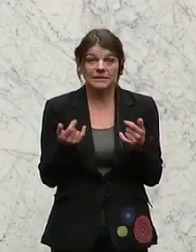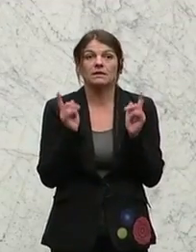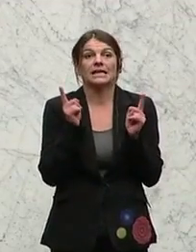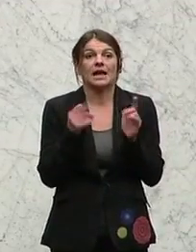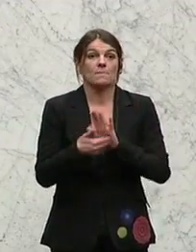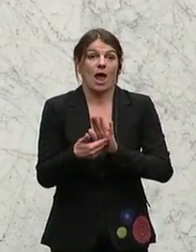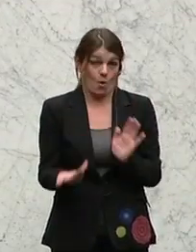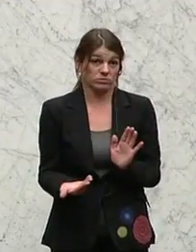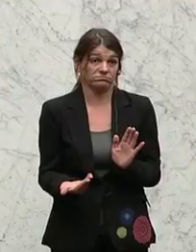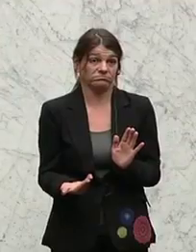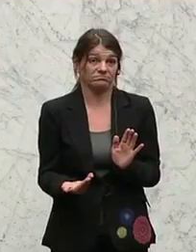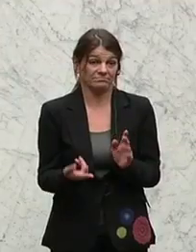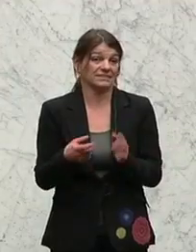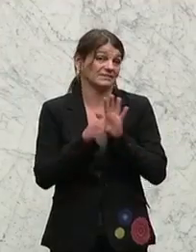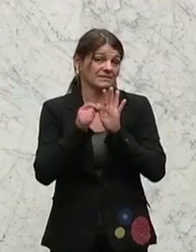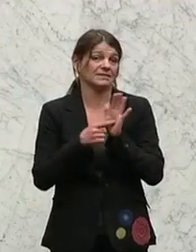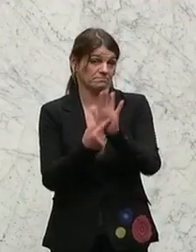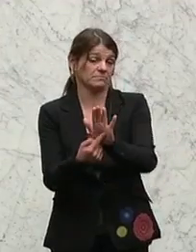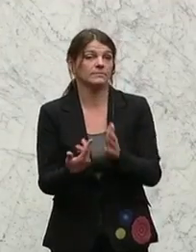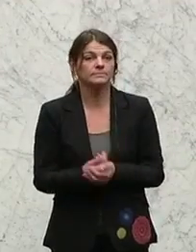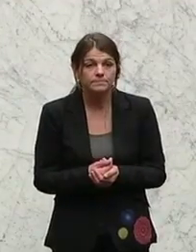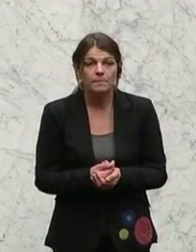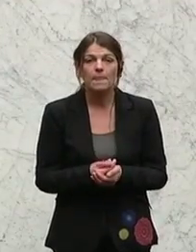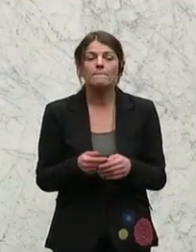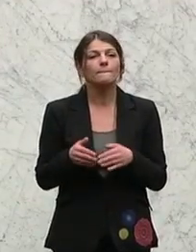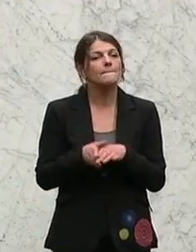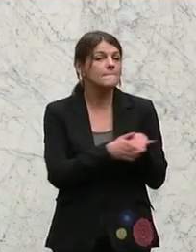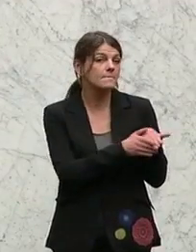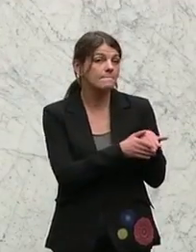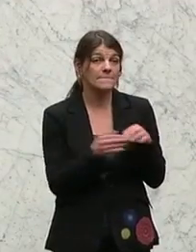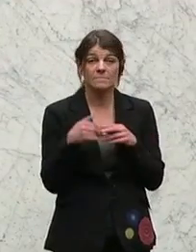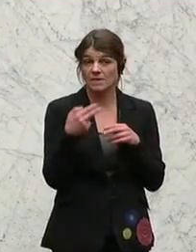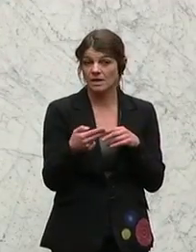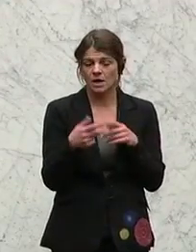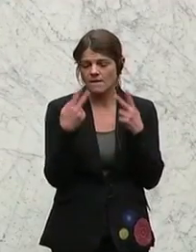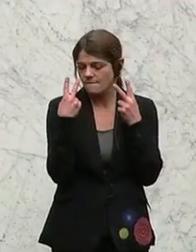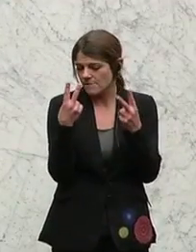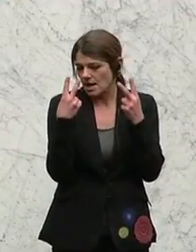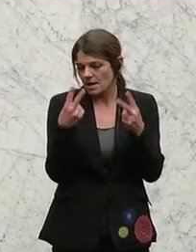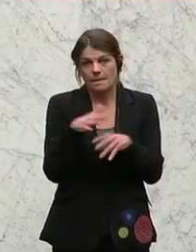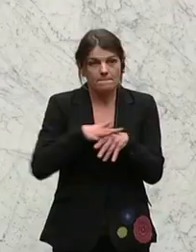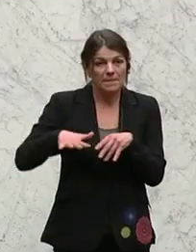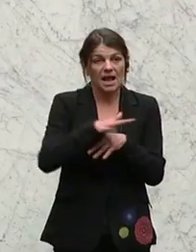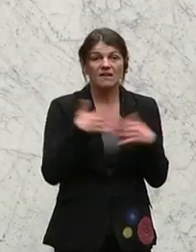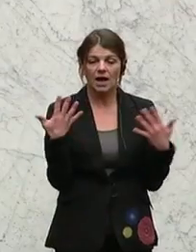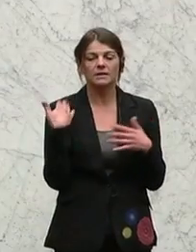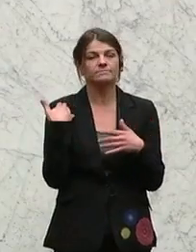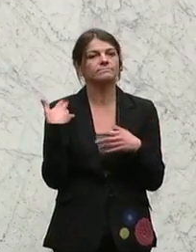notwendig. Ein nächster ganz zentraler Bereich war die